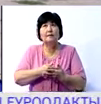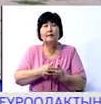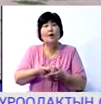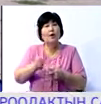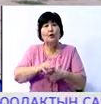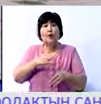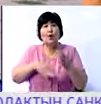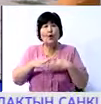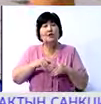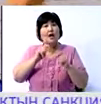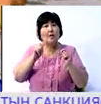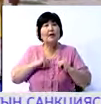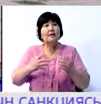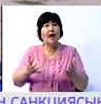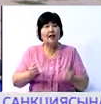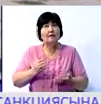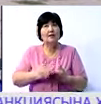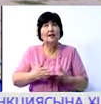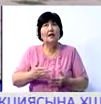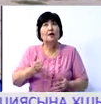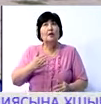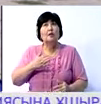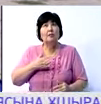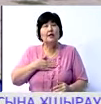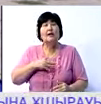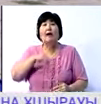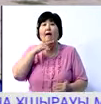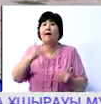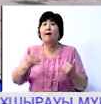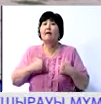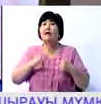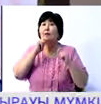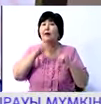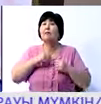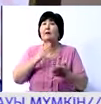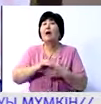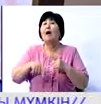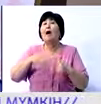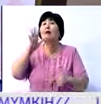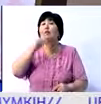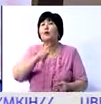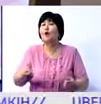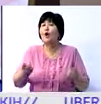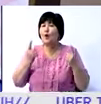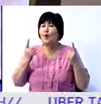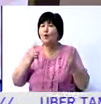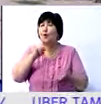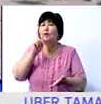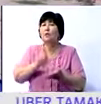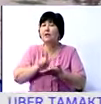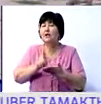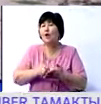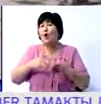өте қуаныштымын марапат алатқаныма, мені елеп марапат беріп атқандарына. Алдағы уақытта үлкен міндеттер,